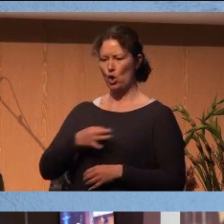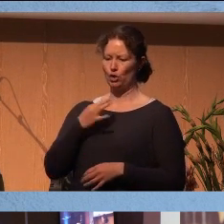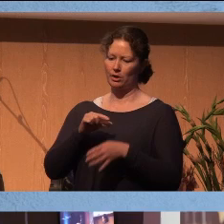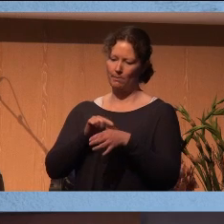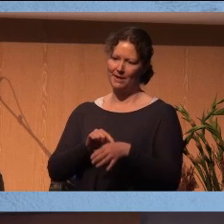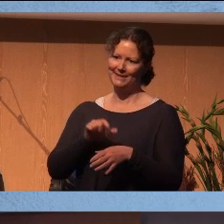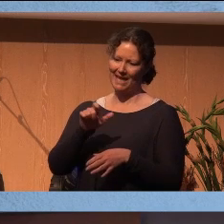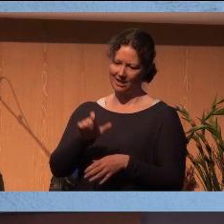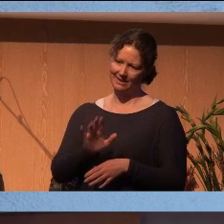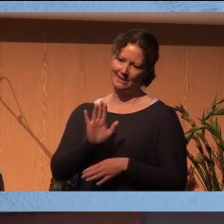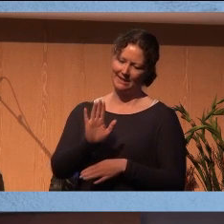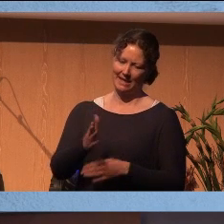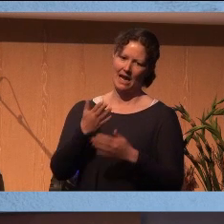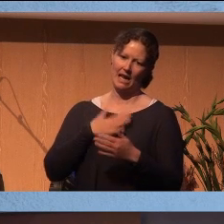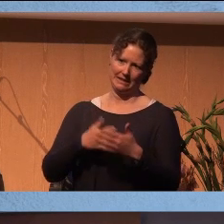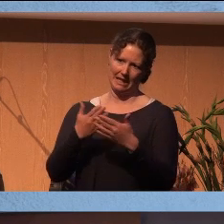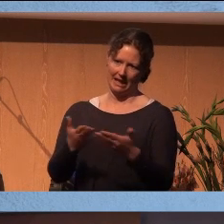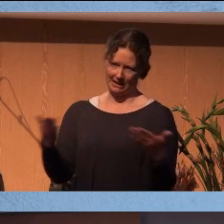pasientens helsetjeneste.